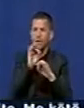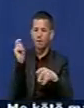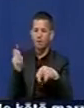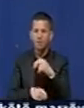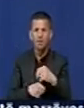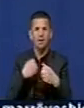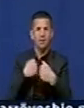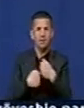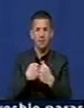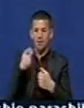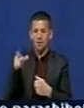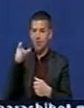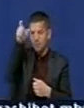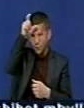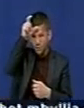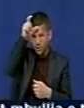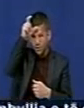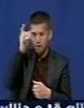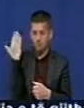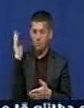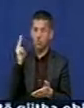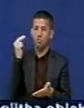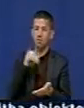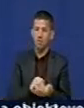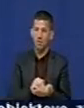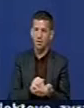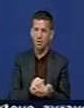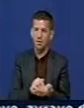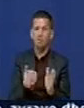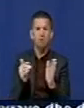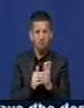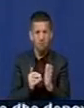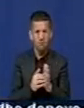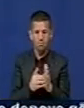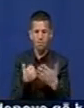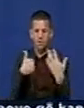të regjimit të Beogradit të mbi 12.000 viktimave. Ende